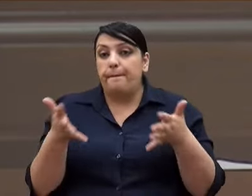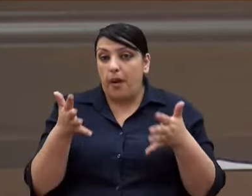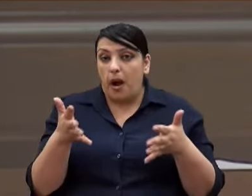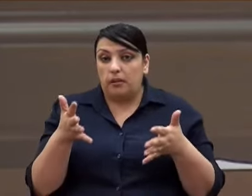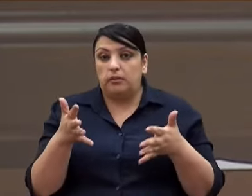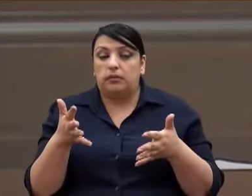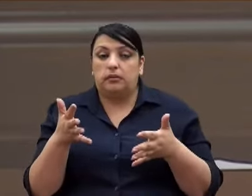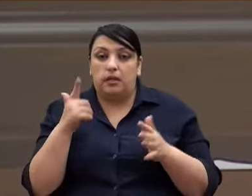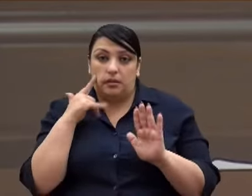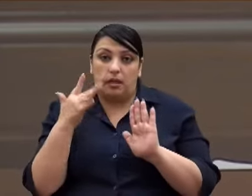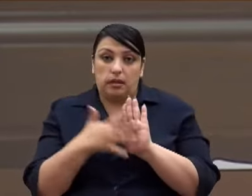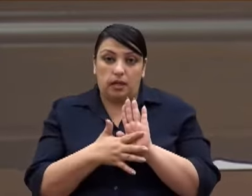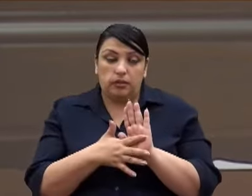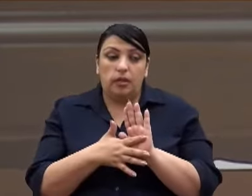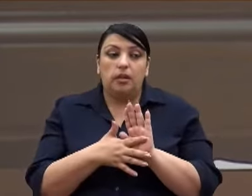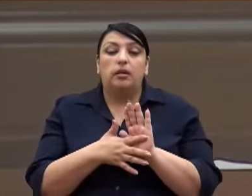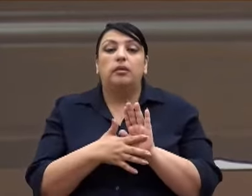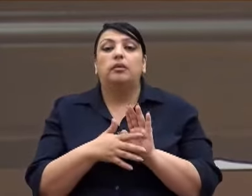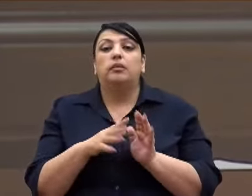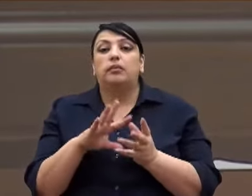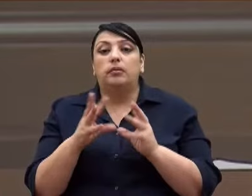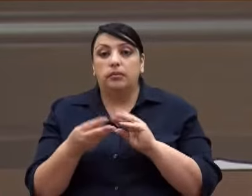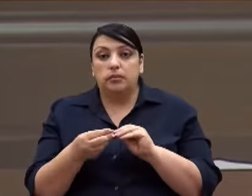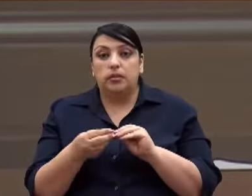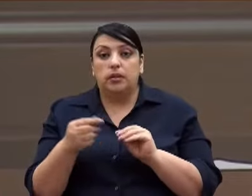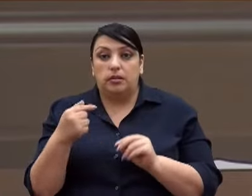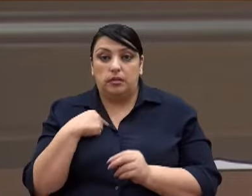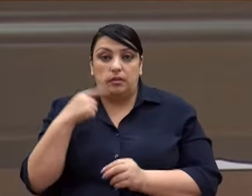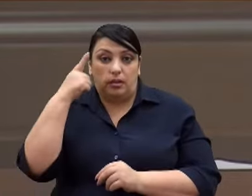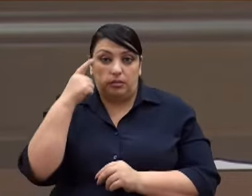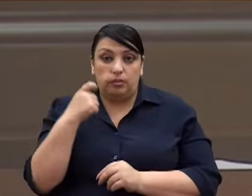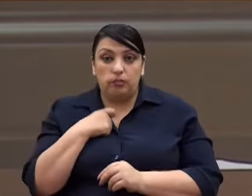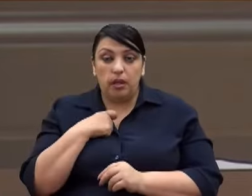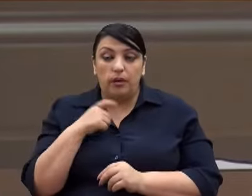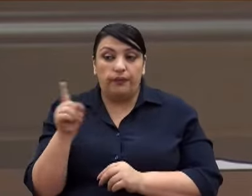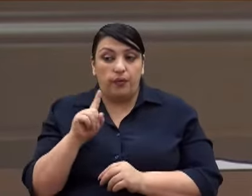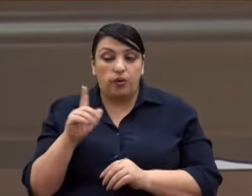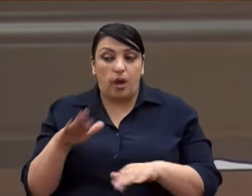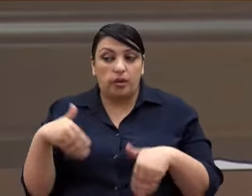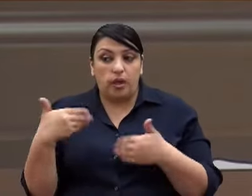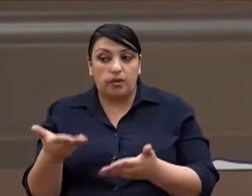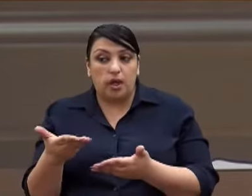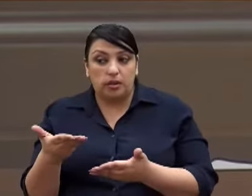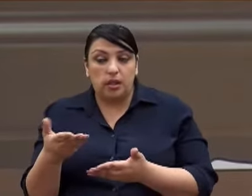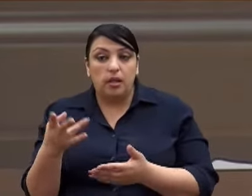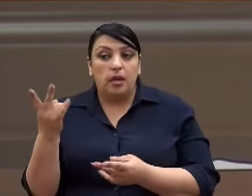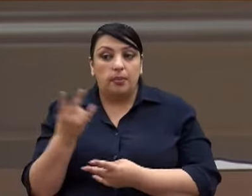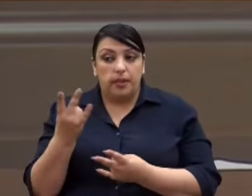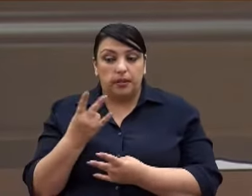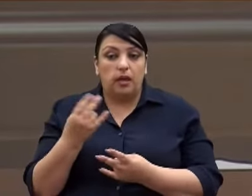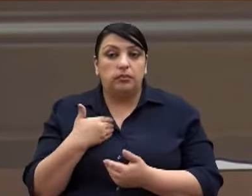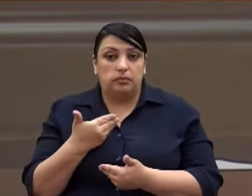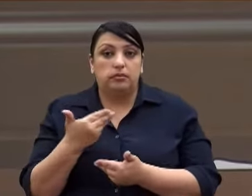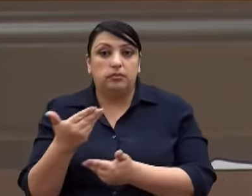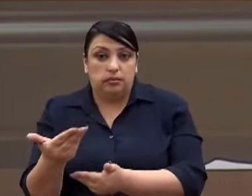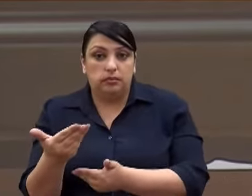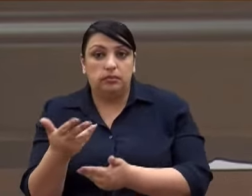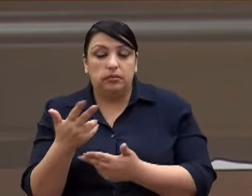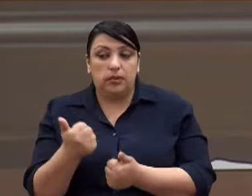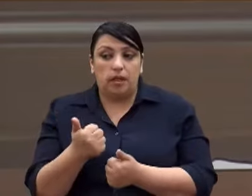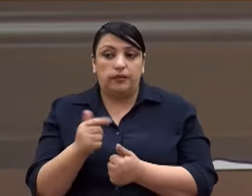տրամաբանությունը, մինթ հատեք ինձ, պարզ տրամաբանությունը հուշում է, որ առաջարկին պետք է ընդառաջ գնացող լինի, որ առաջարկը